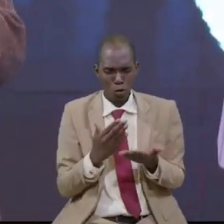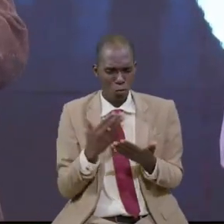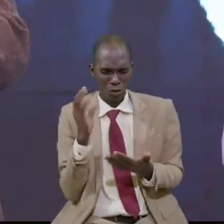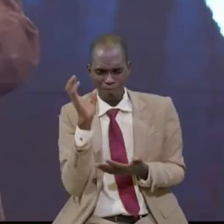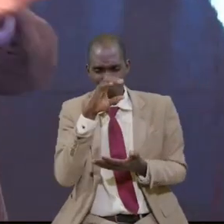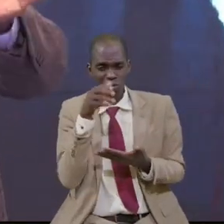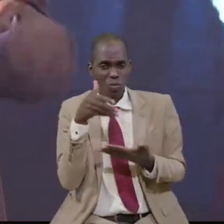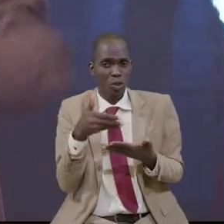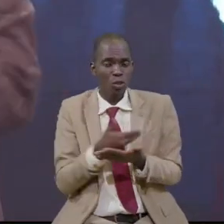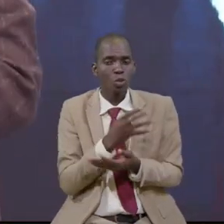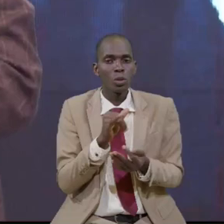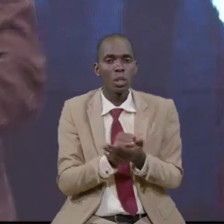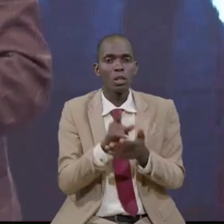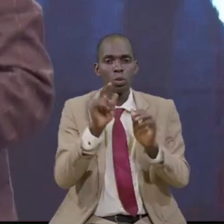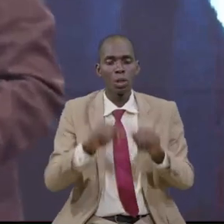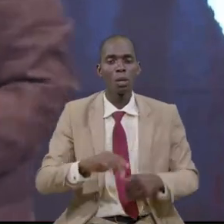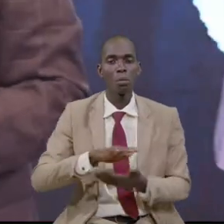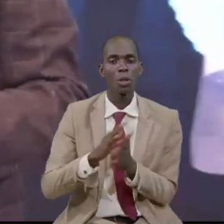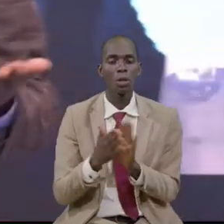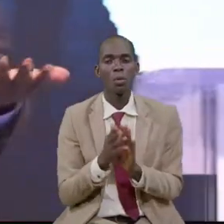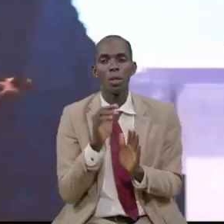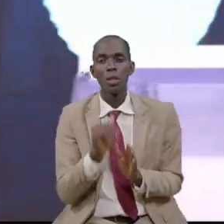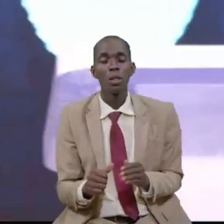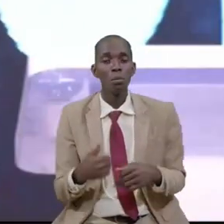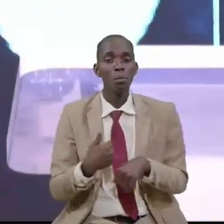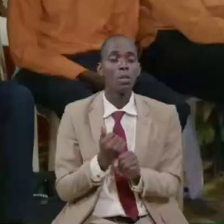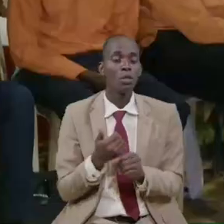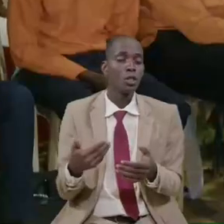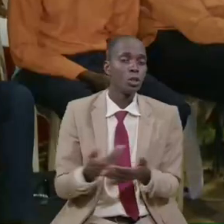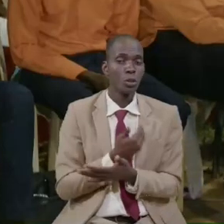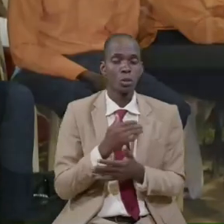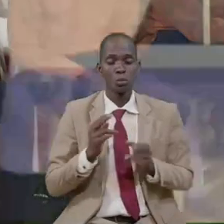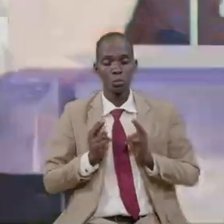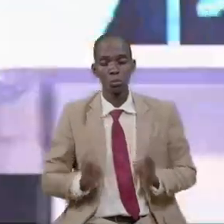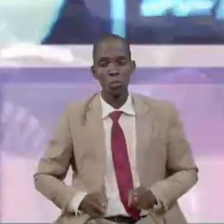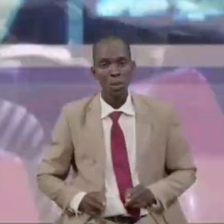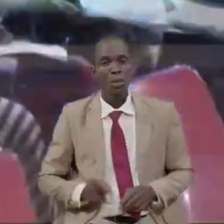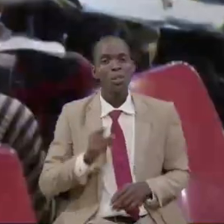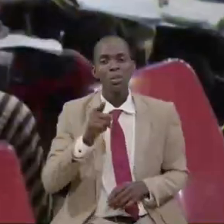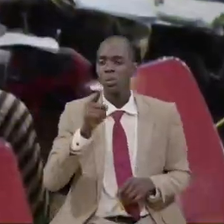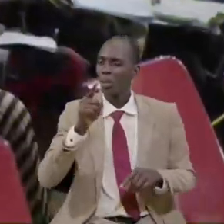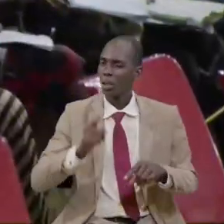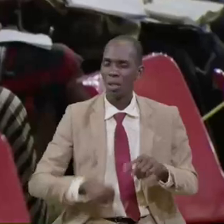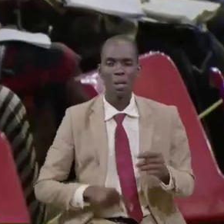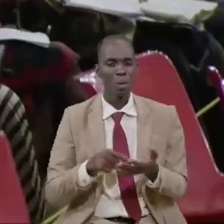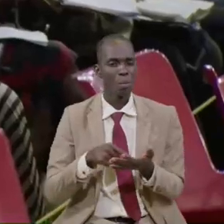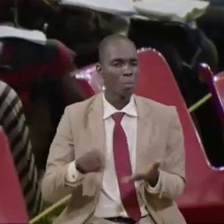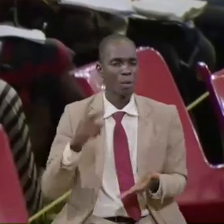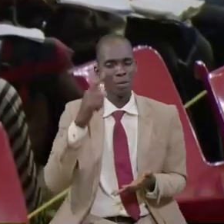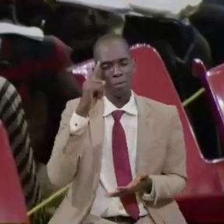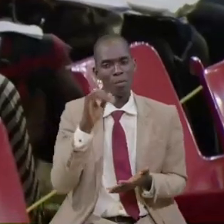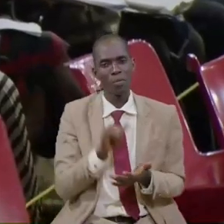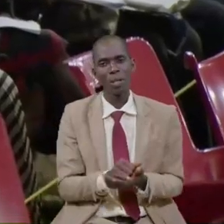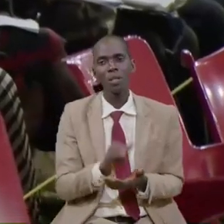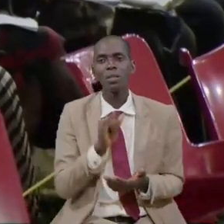vous deveniez un homme nouveau, alors vous ne serez pas en mesure de payer pour tout cela. C'est